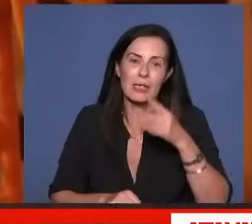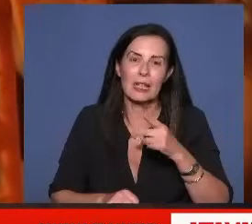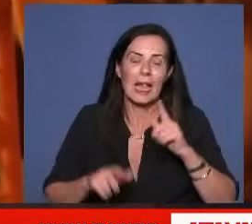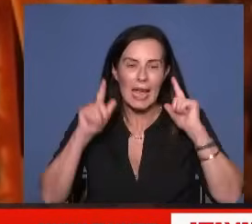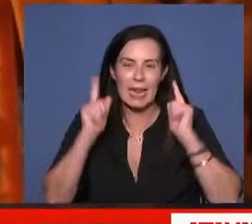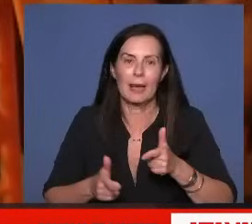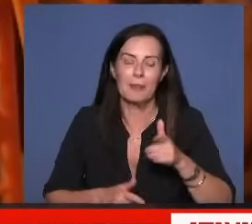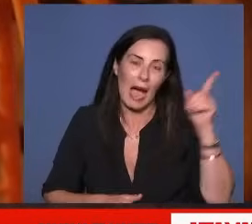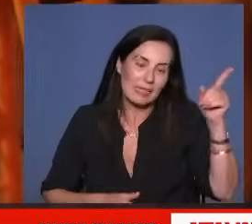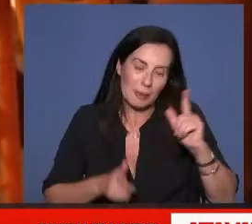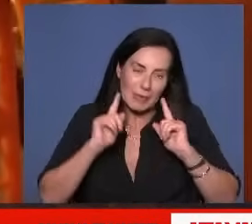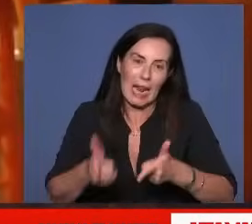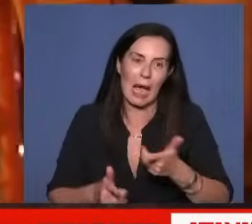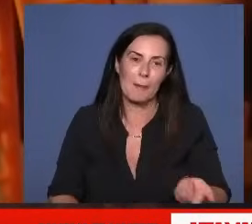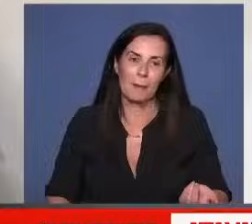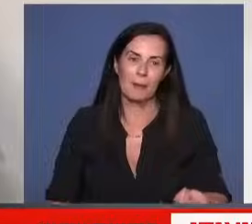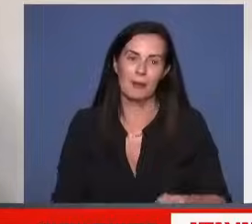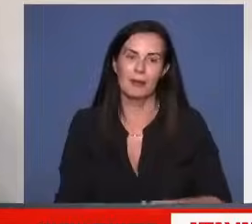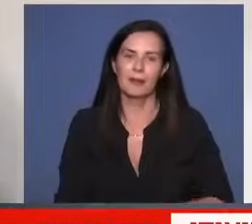חושבת שהדרך